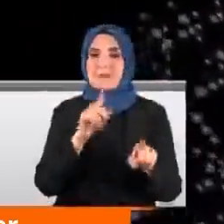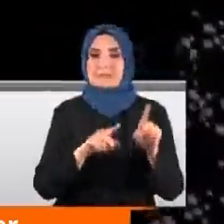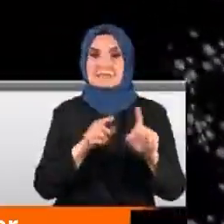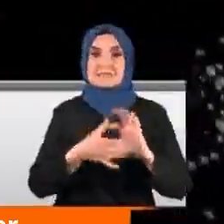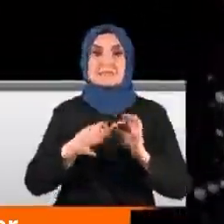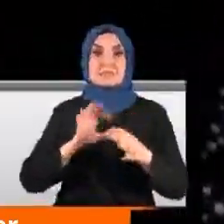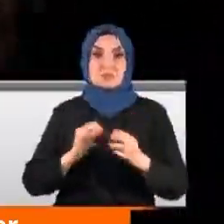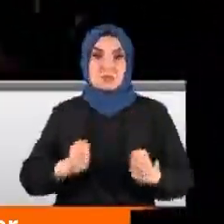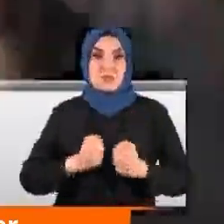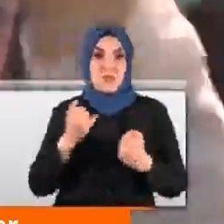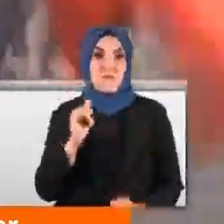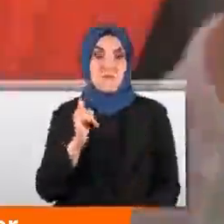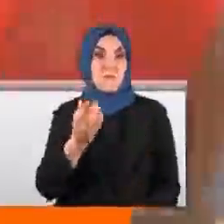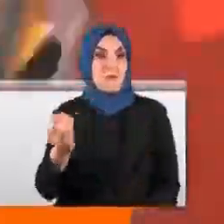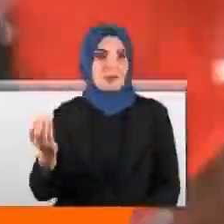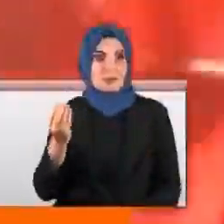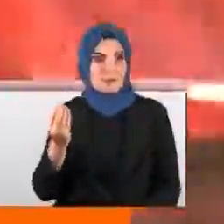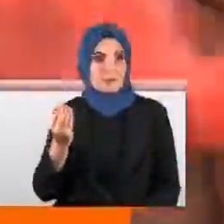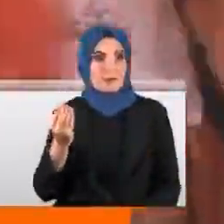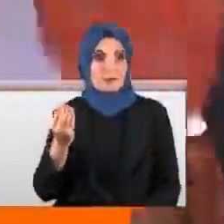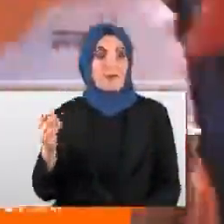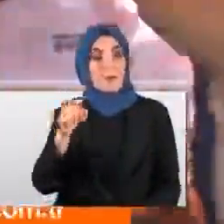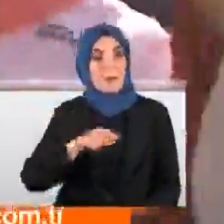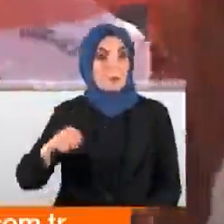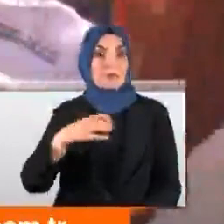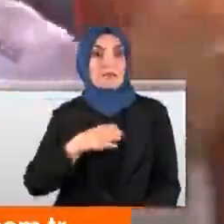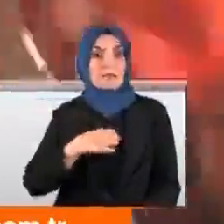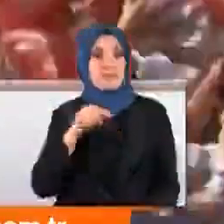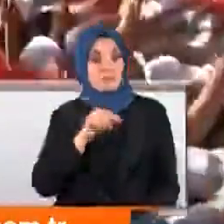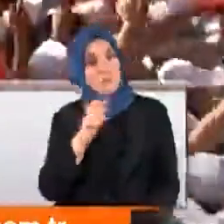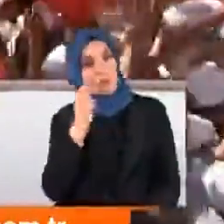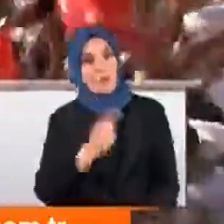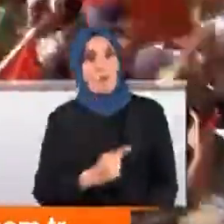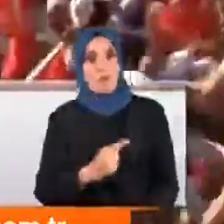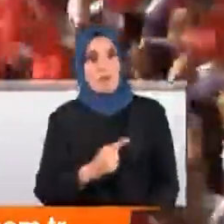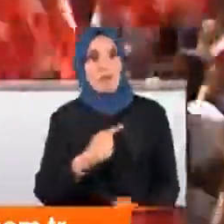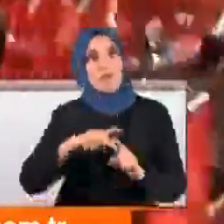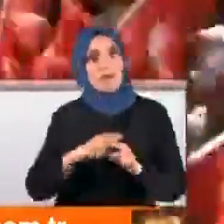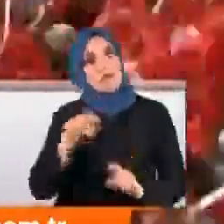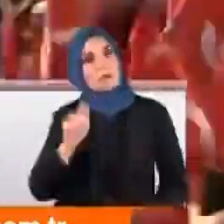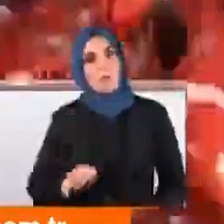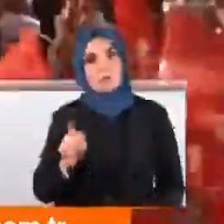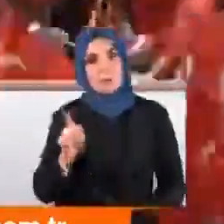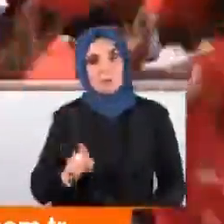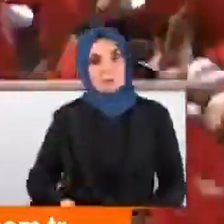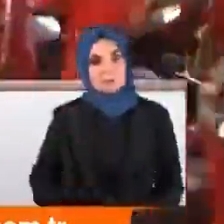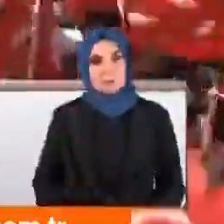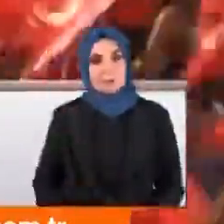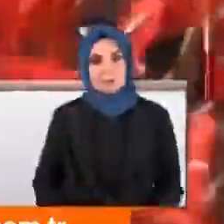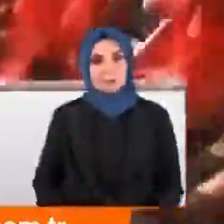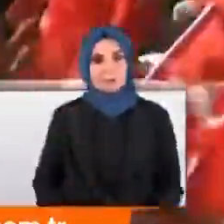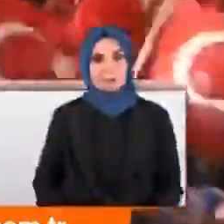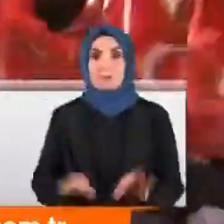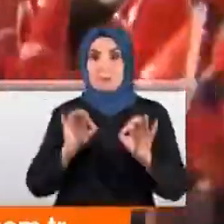zincir marketler vesaire, onlar da kendilerini buna göre ne yapacak? Ayarlayacak.